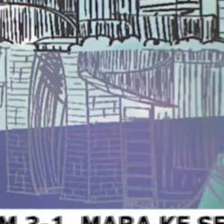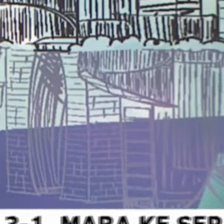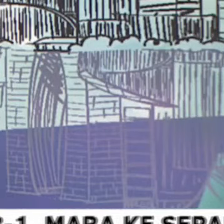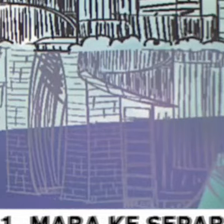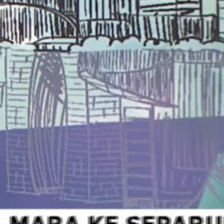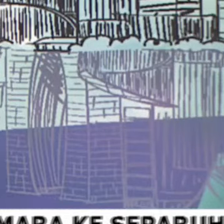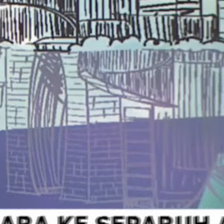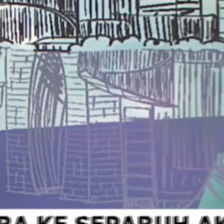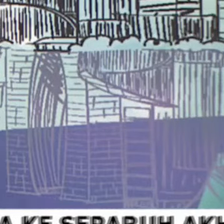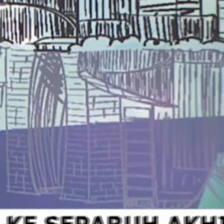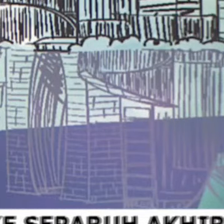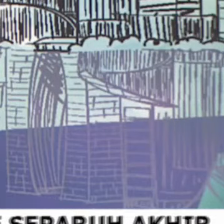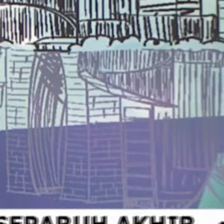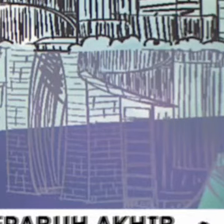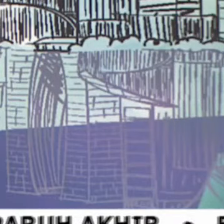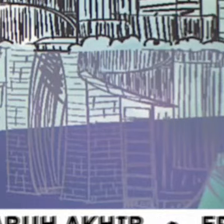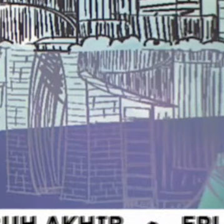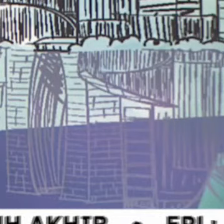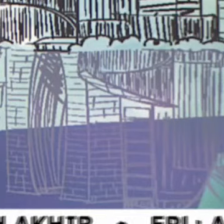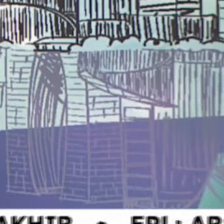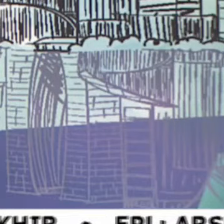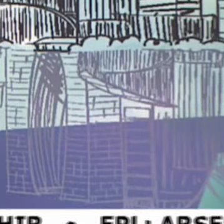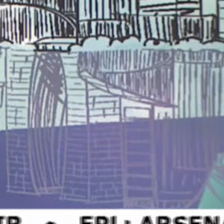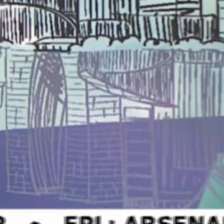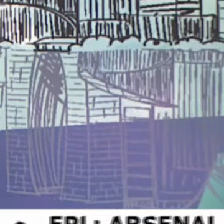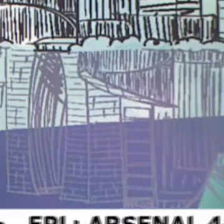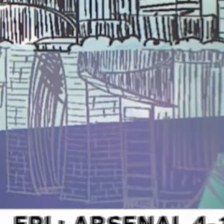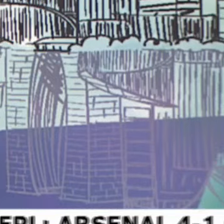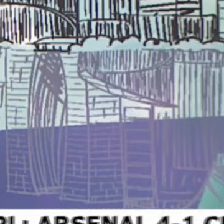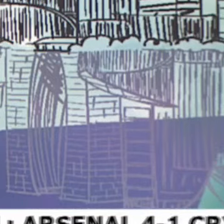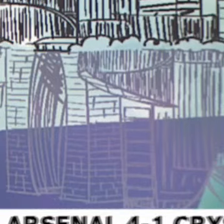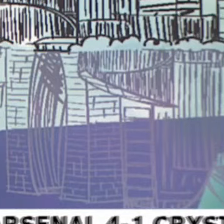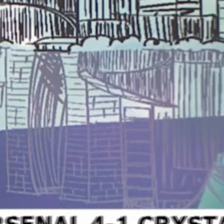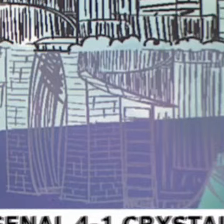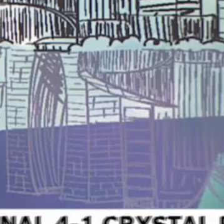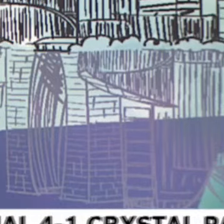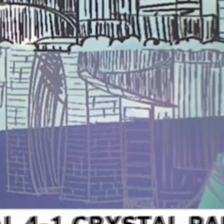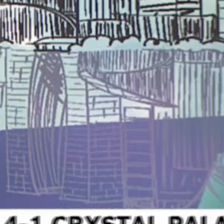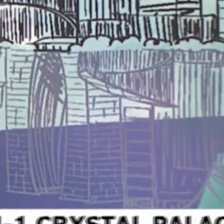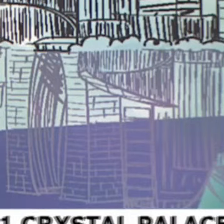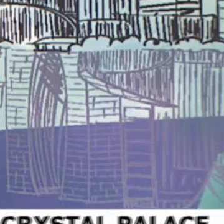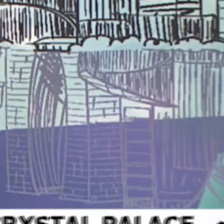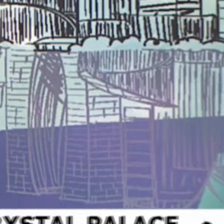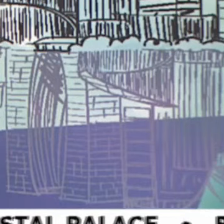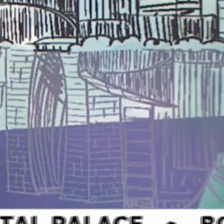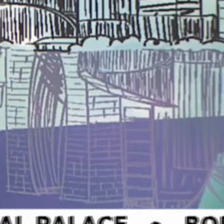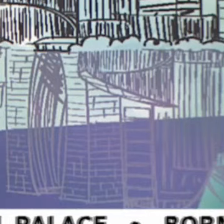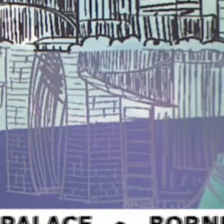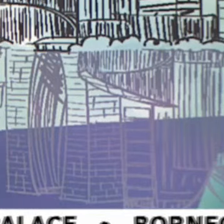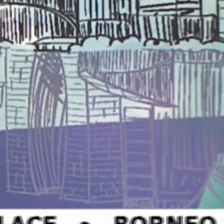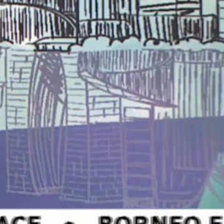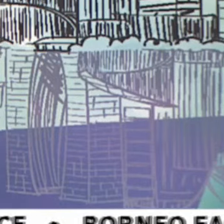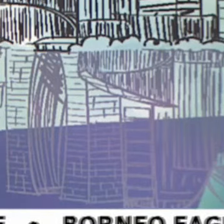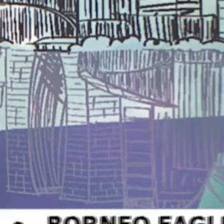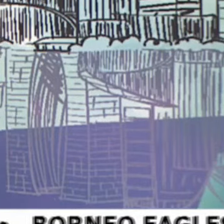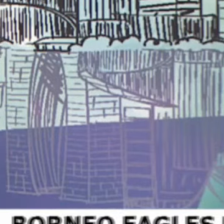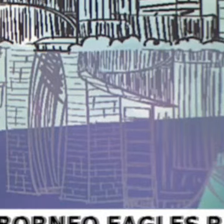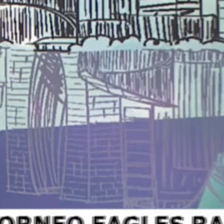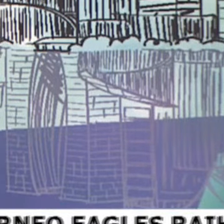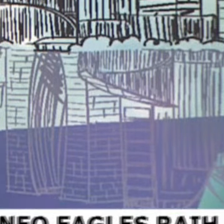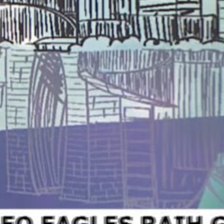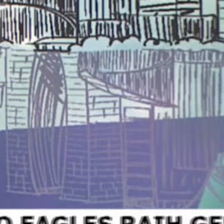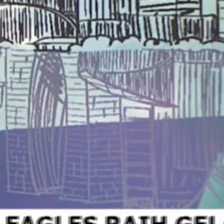perbahasan rang undang-undang pembekalan tahun 2023 peringkat jawatankuasa. Dan sebelum ini perbahasan dimulakan